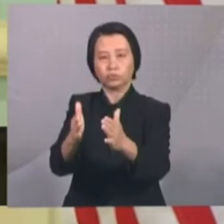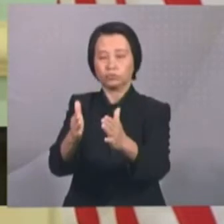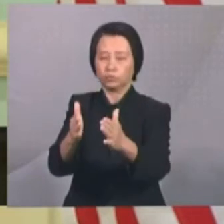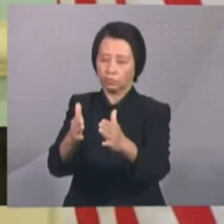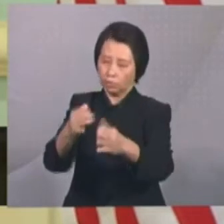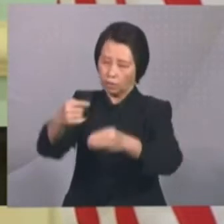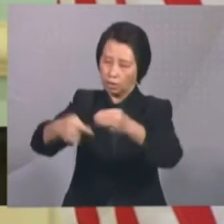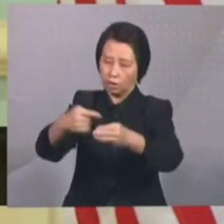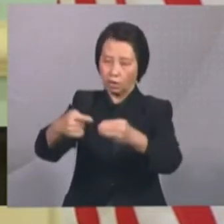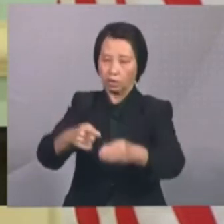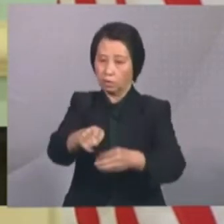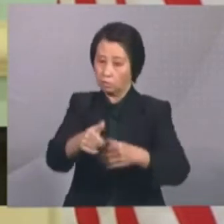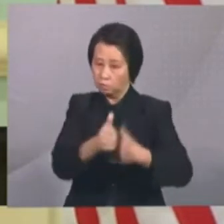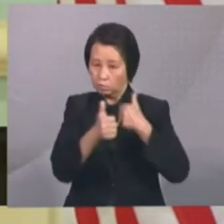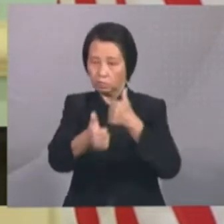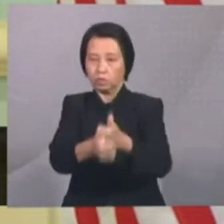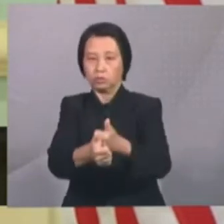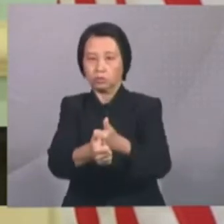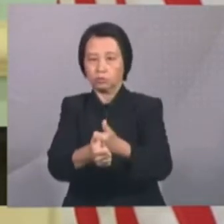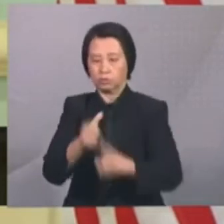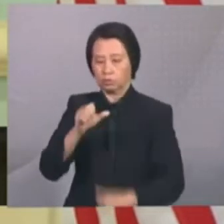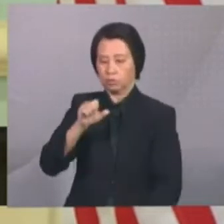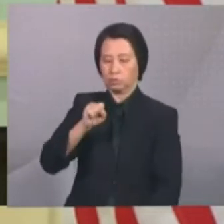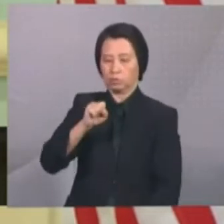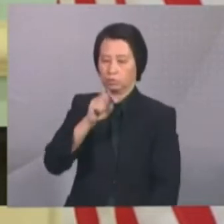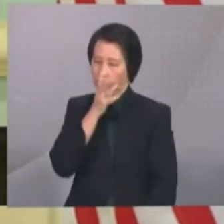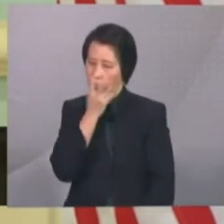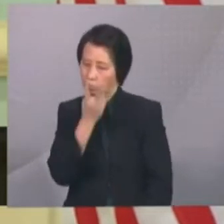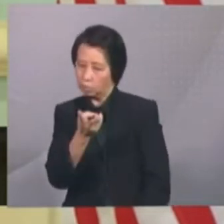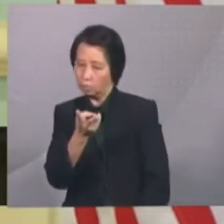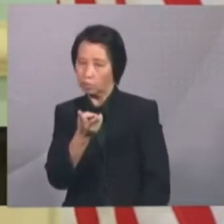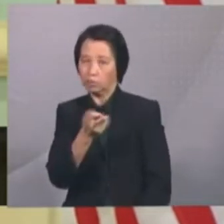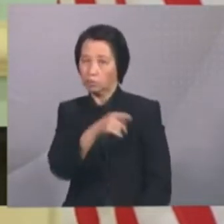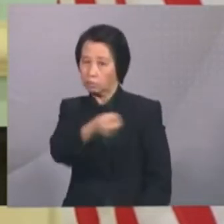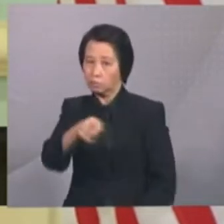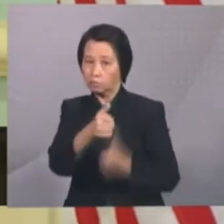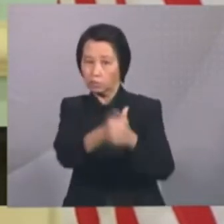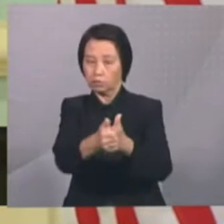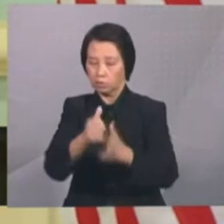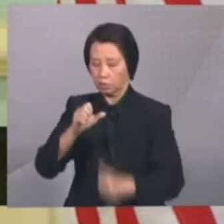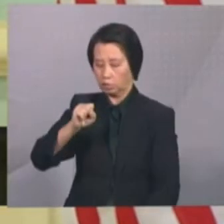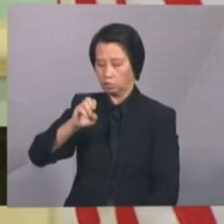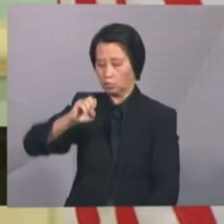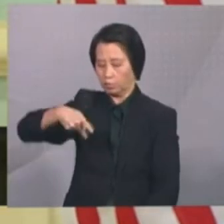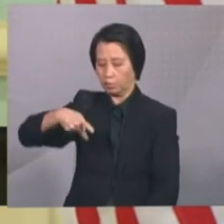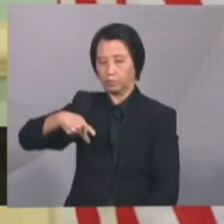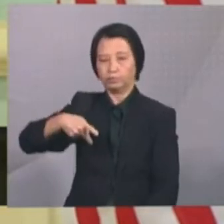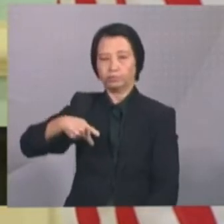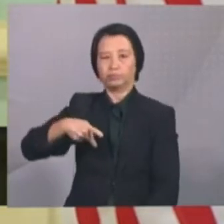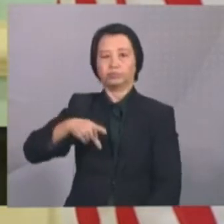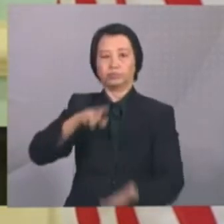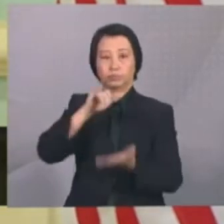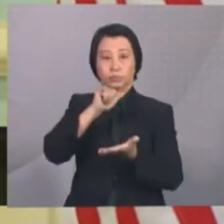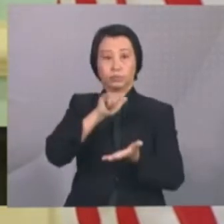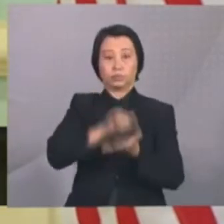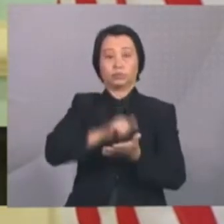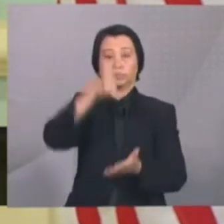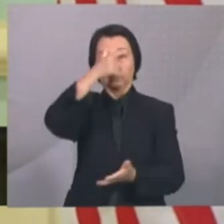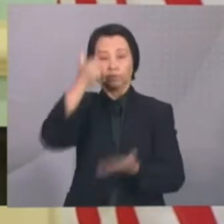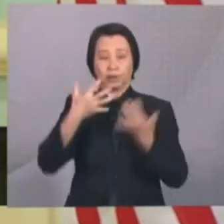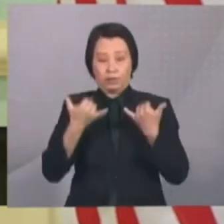segi pematuhan kepada at Sophie oleh itu polis diraja Malaysia ataupun pdrm